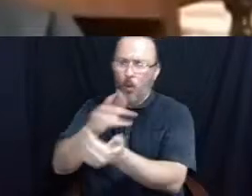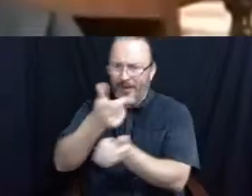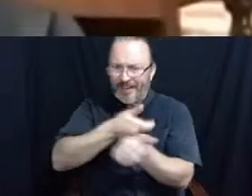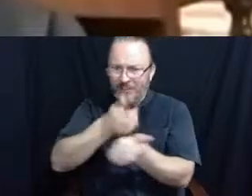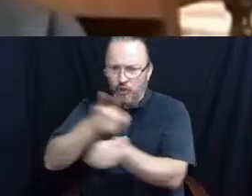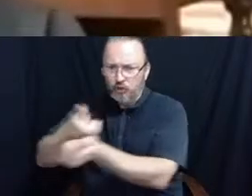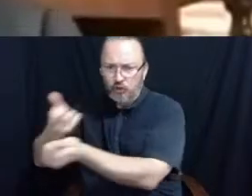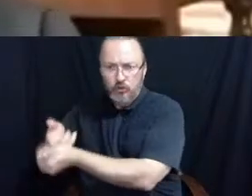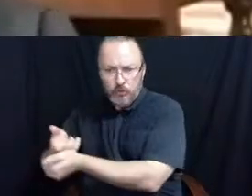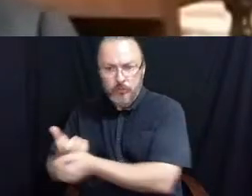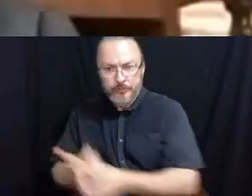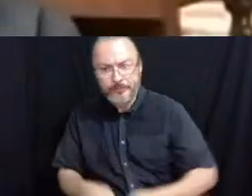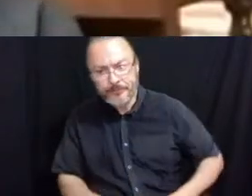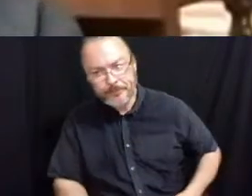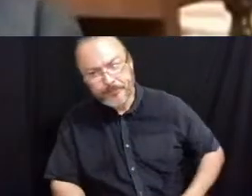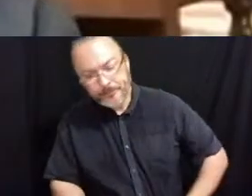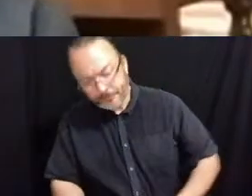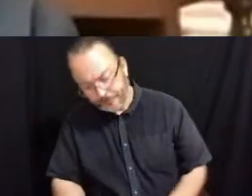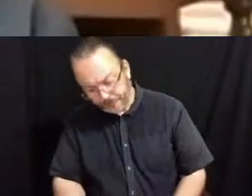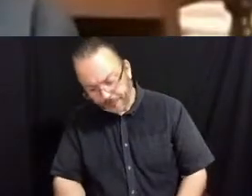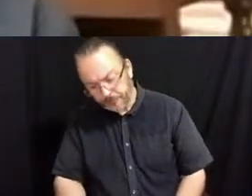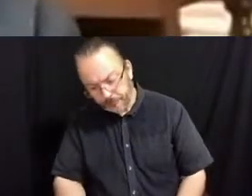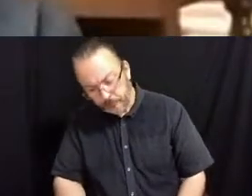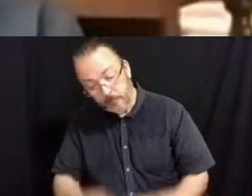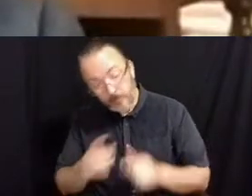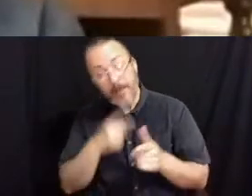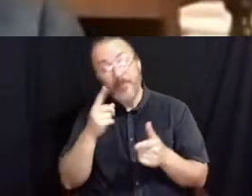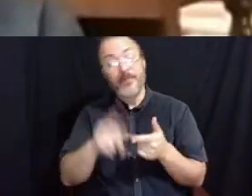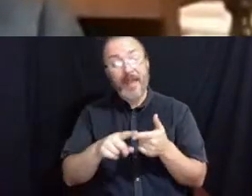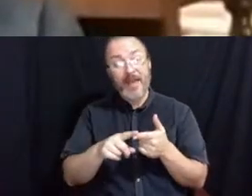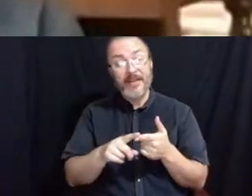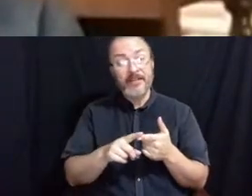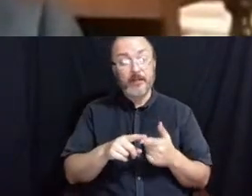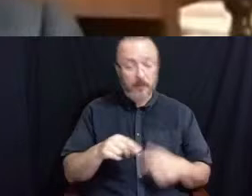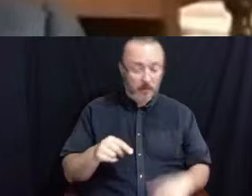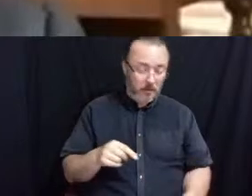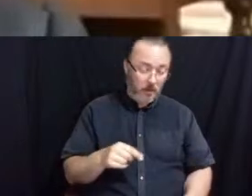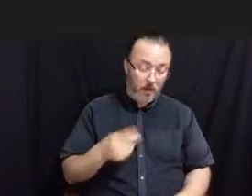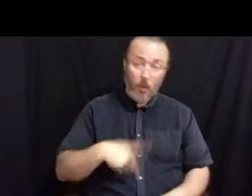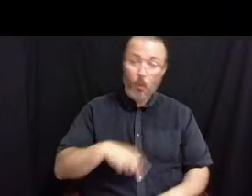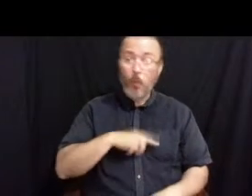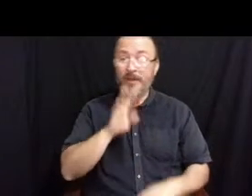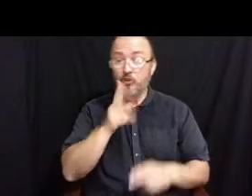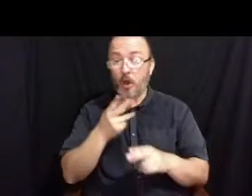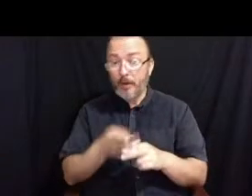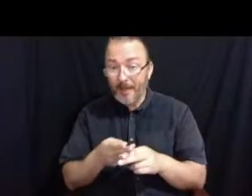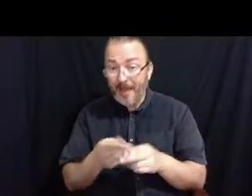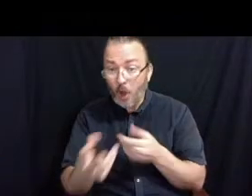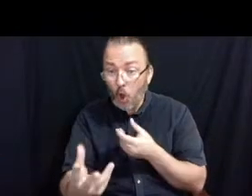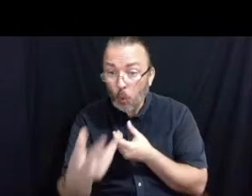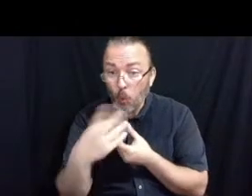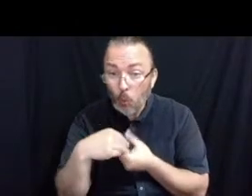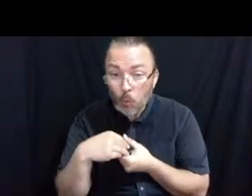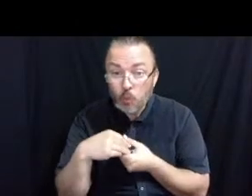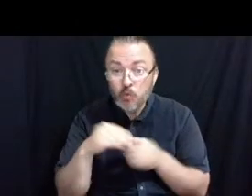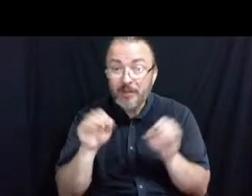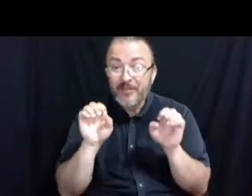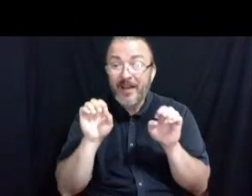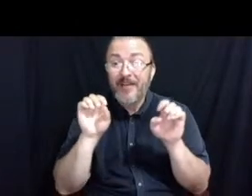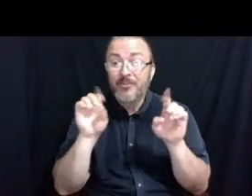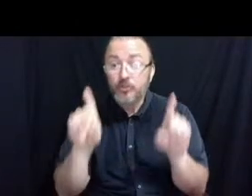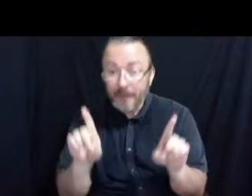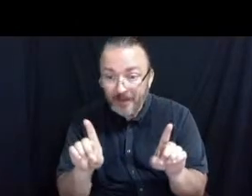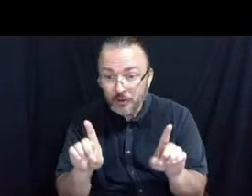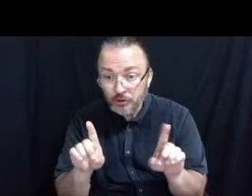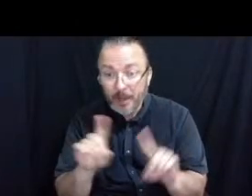on peut bien mettre en œuvre le processus d'enseignement et d'apprentissage. Puis, on parle d'éducation